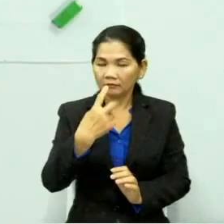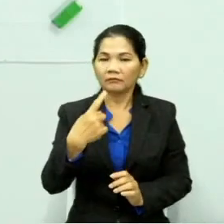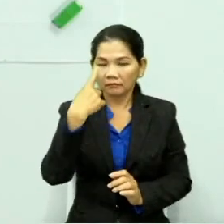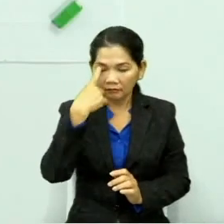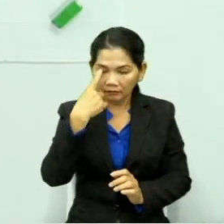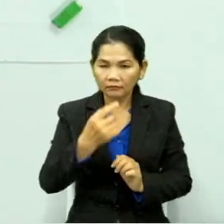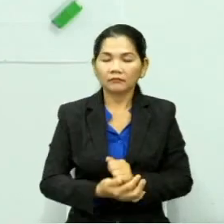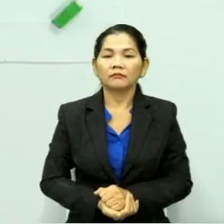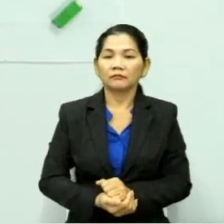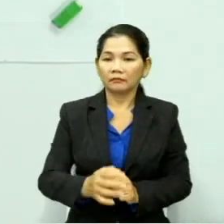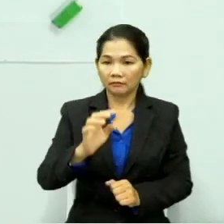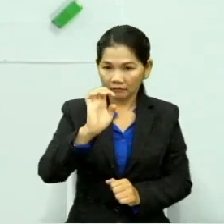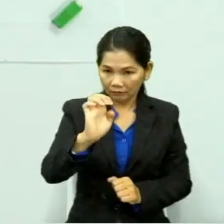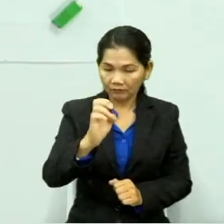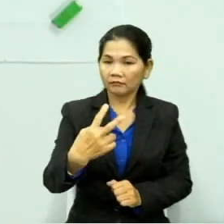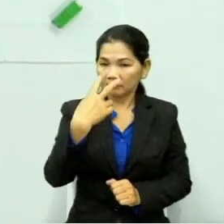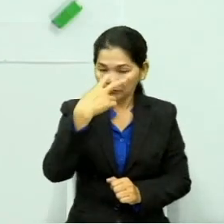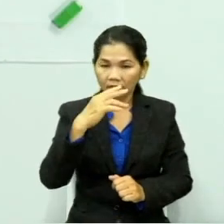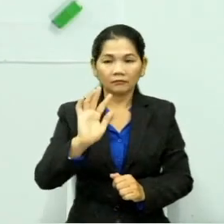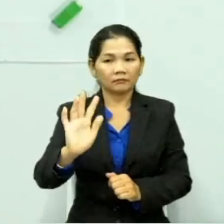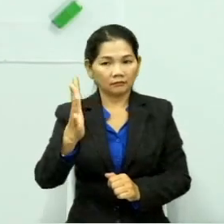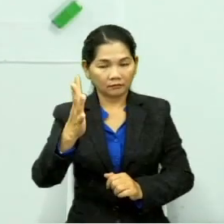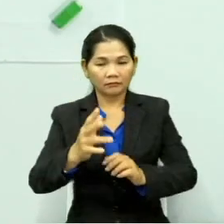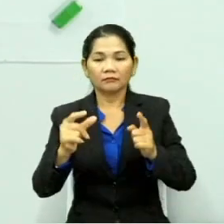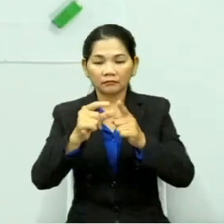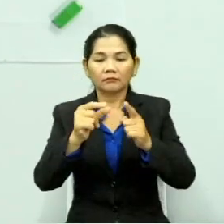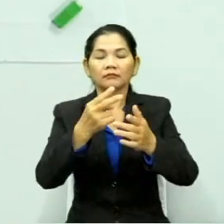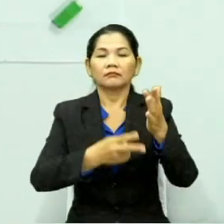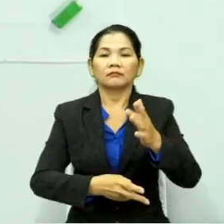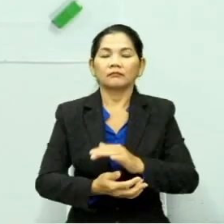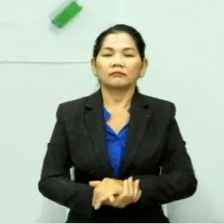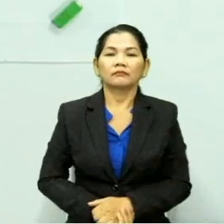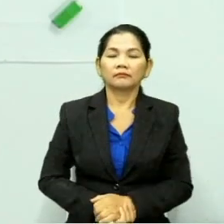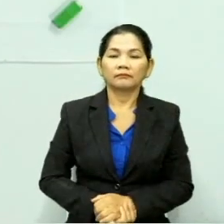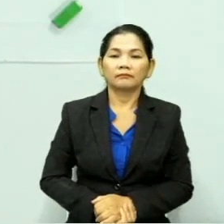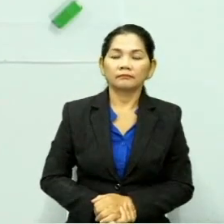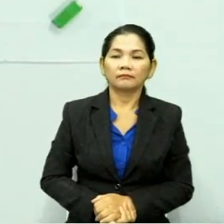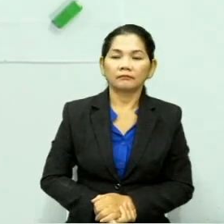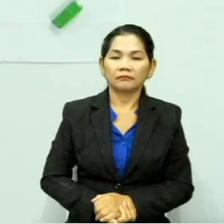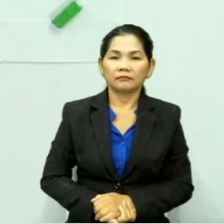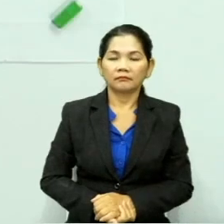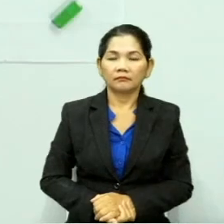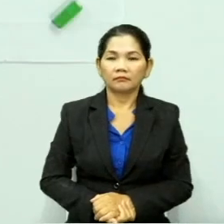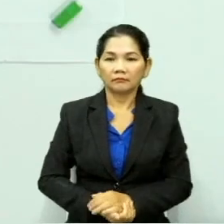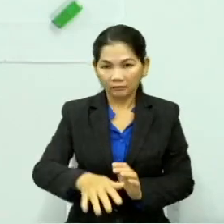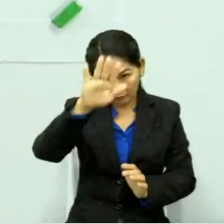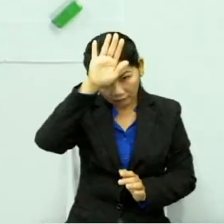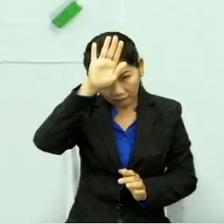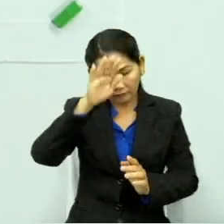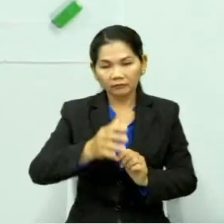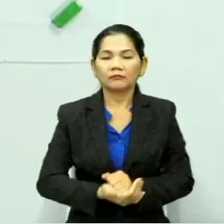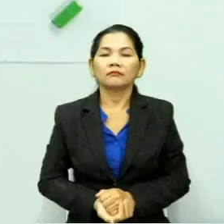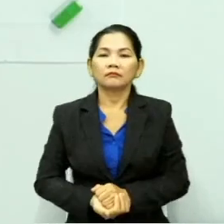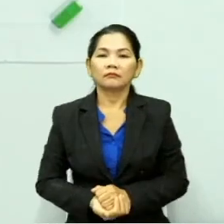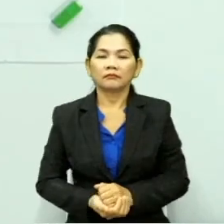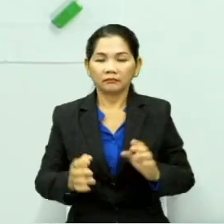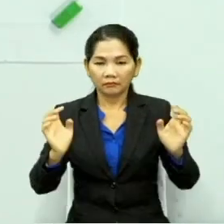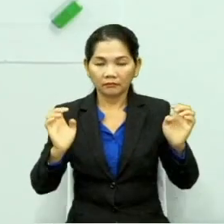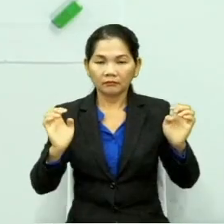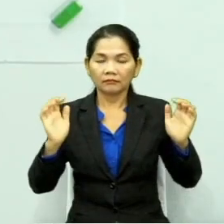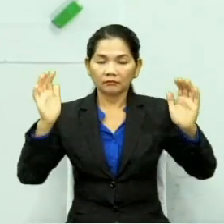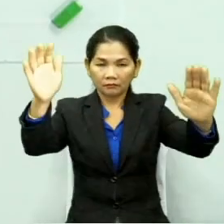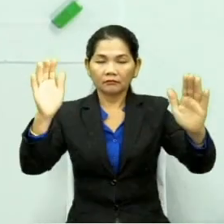đài được tế con chà ở tên chẳng ta cái hai vậy tất cốt chà chẳng phụ bè mà sạp nó có chà cứ cái